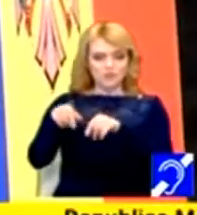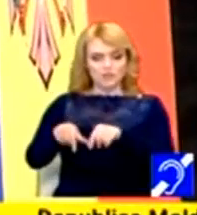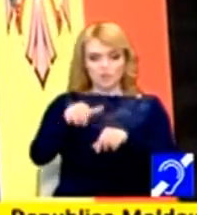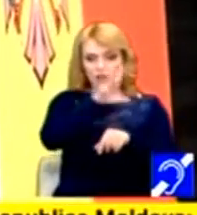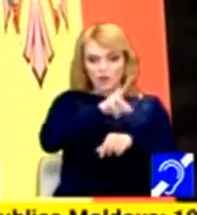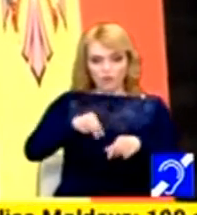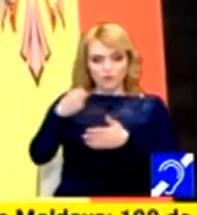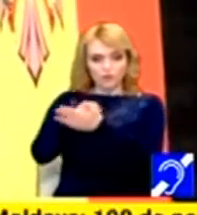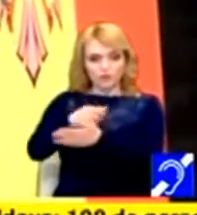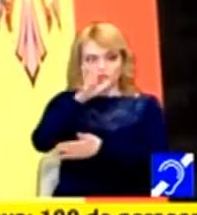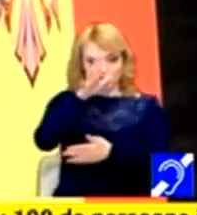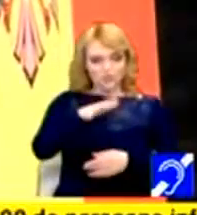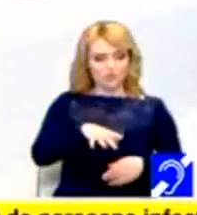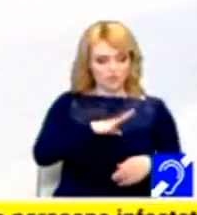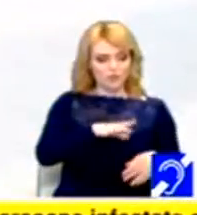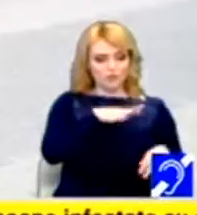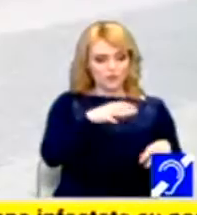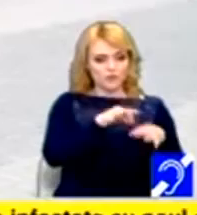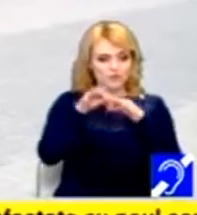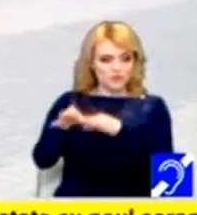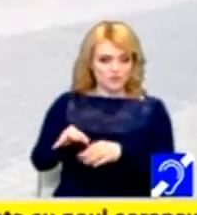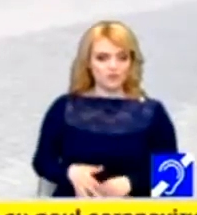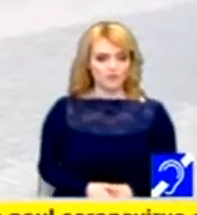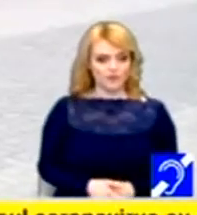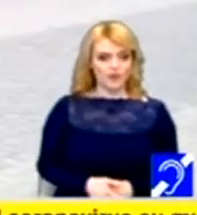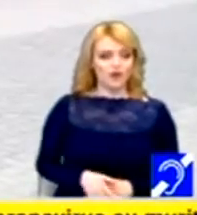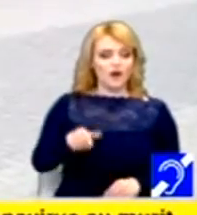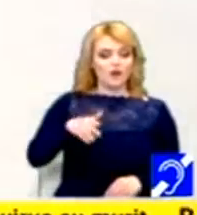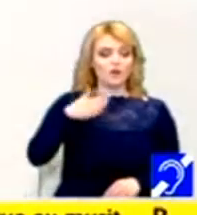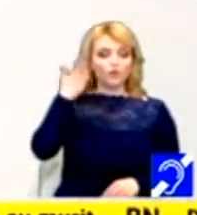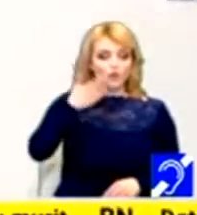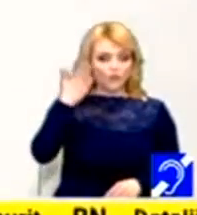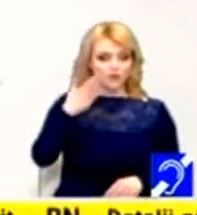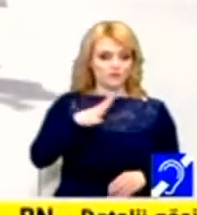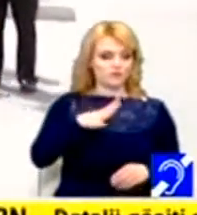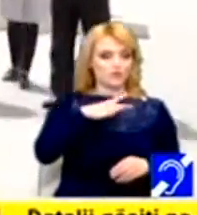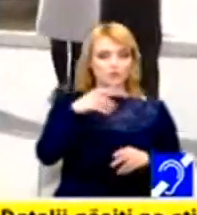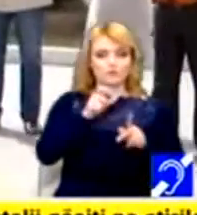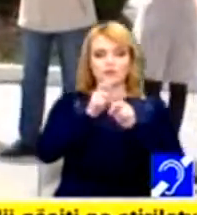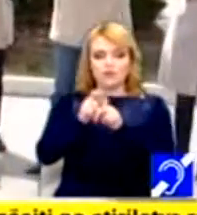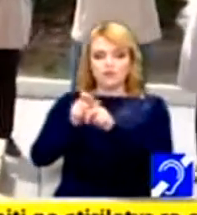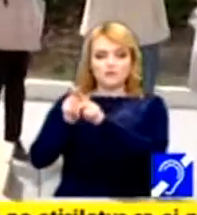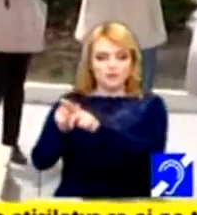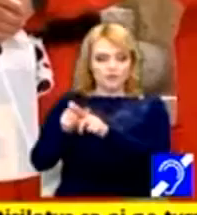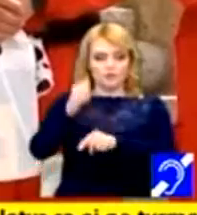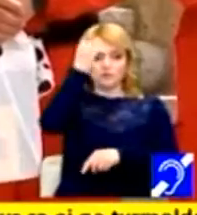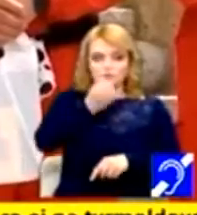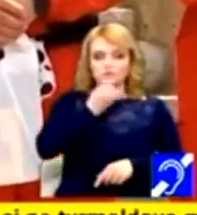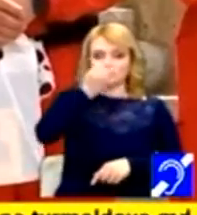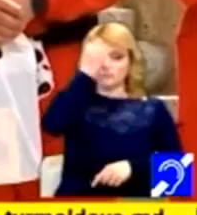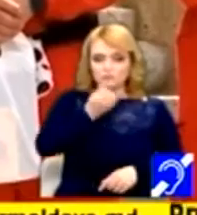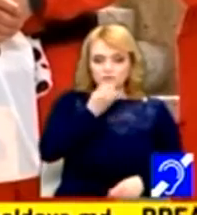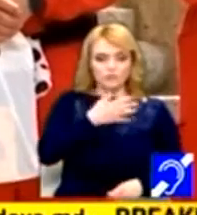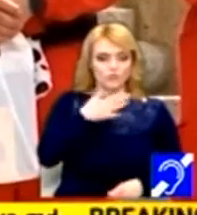Pentru ajutorul necondiționat oferit pacienților internați la Cahul, medicii români au primit cuvinte de mulțumire și diplome de recunoștință. Trebuie